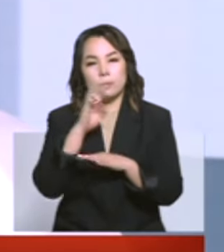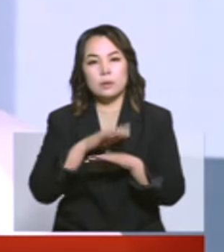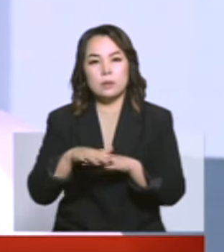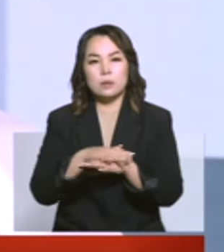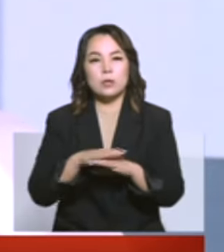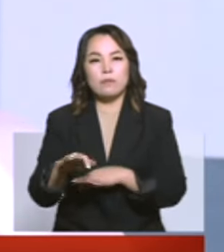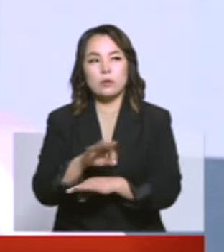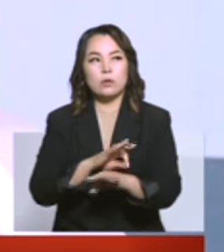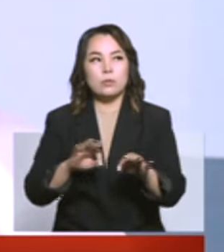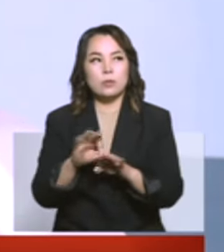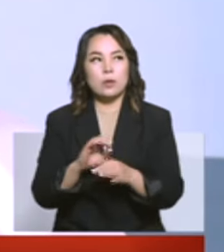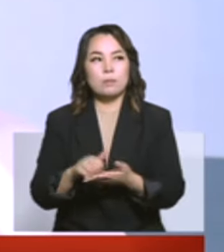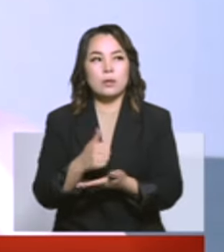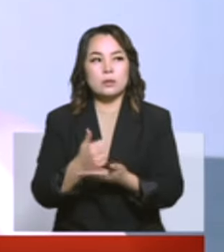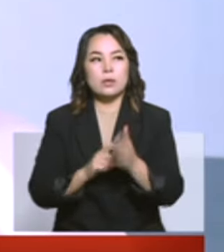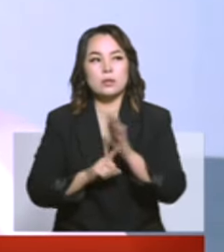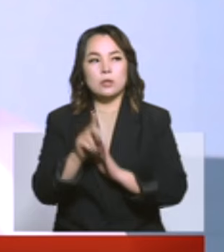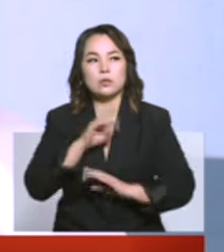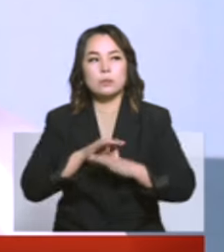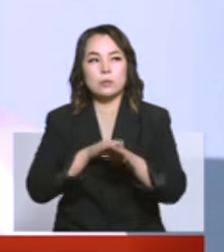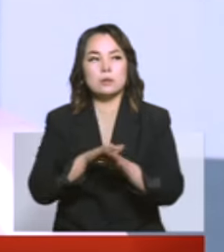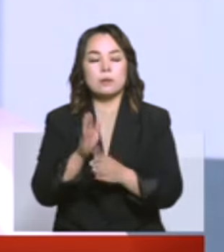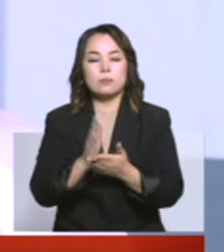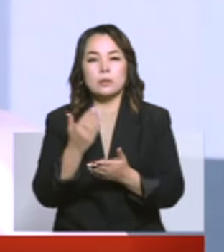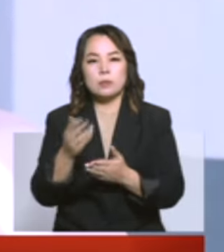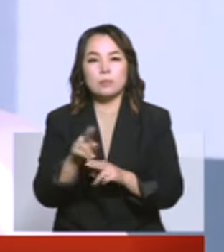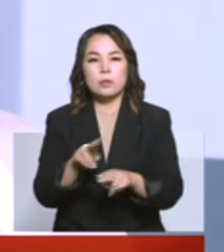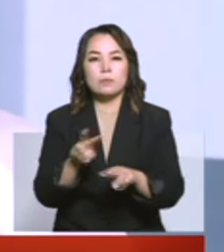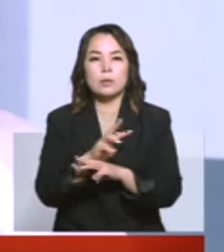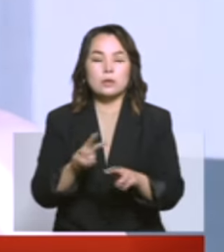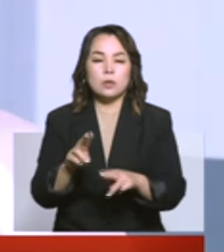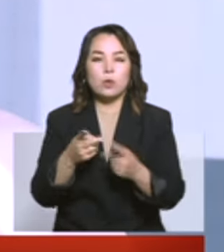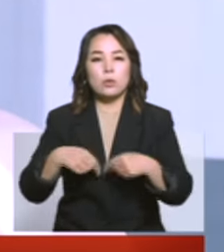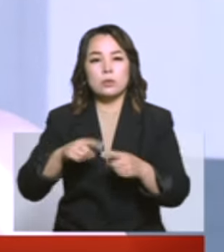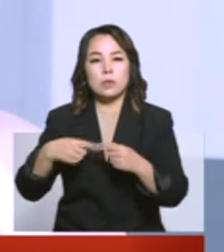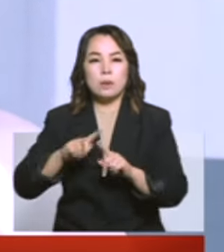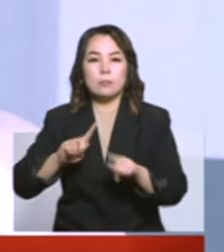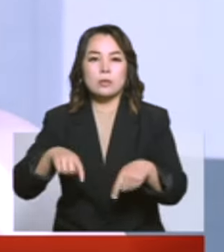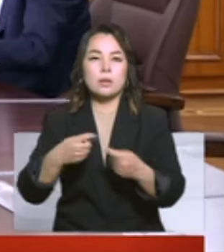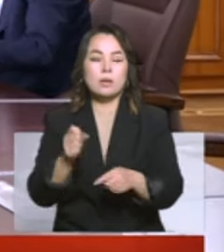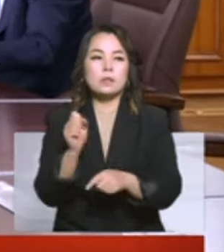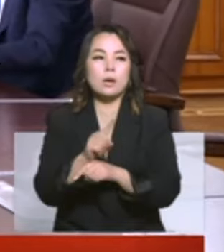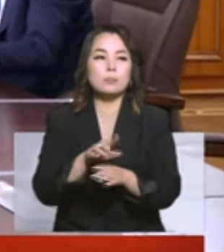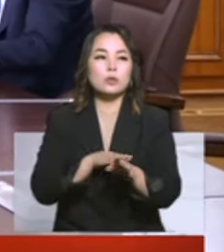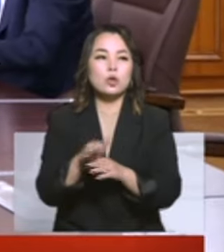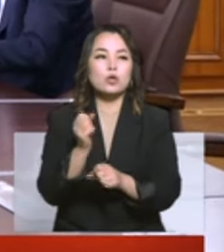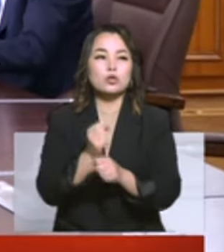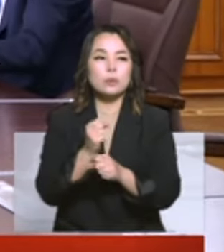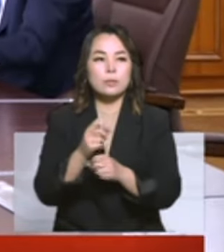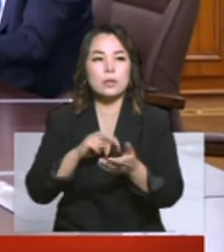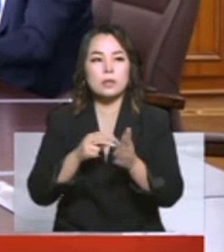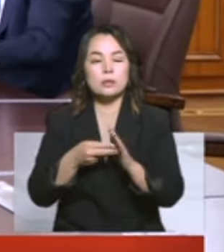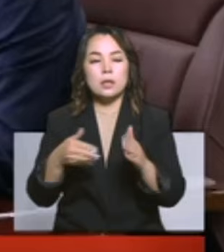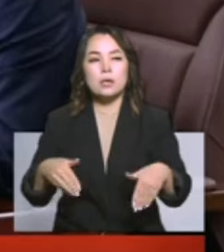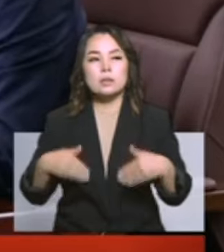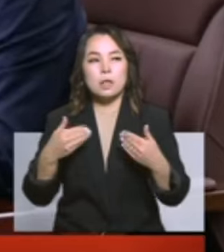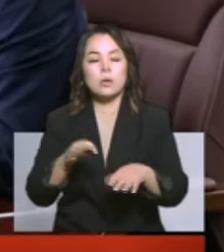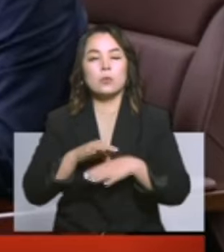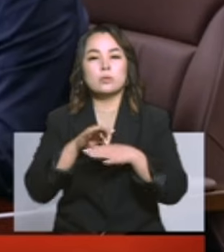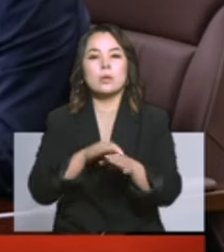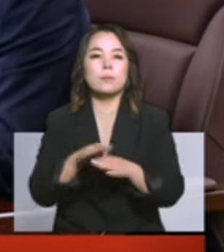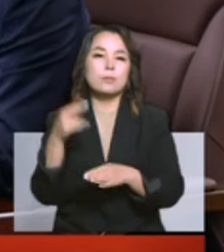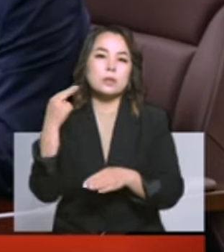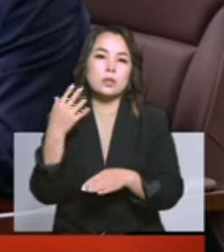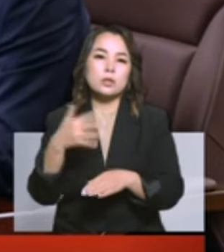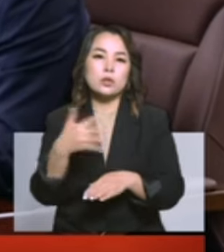ауқымды инфрақұрылымдық бастамаларын іске асыруға кірісті. Премьер-министр құрылтайда берілген тапсырмаларды жүзеге асыру бойынша кеңес өткізді.